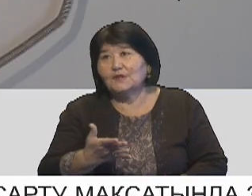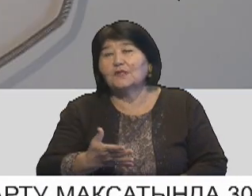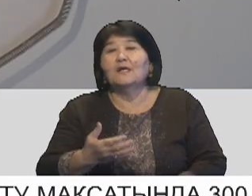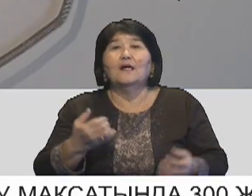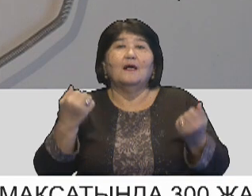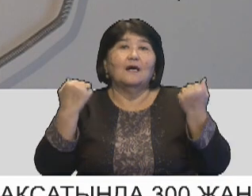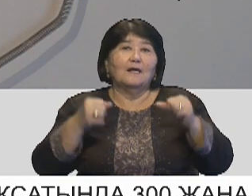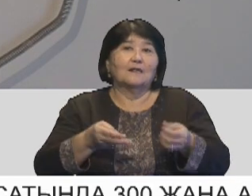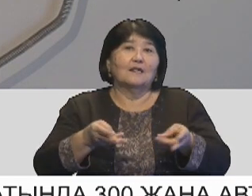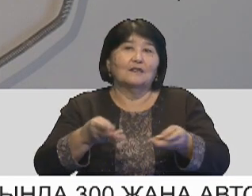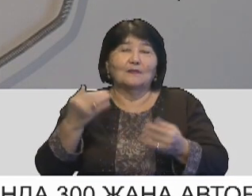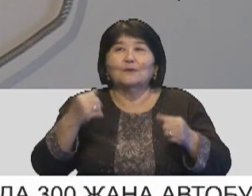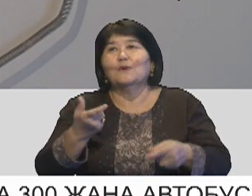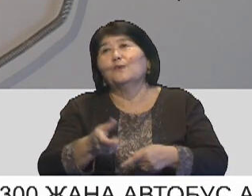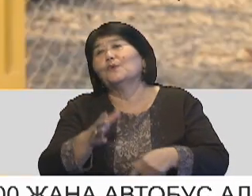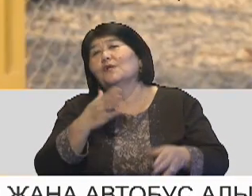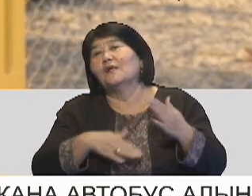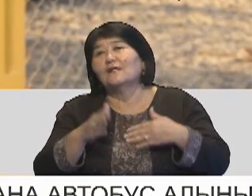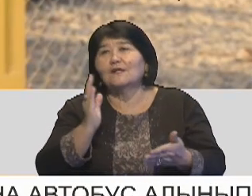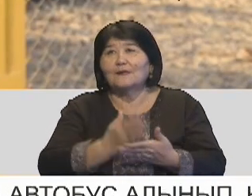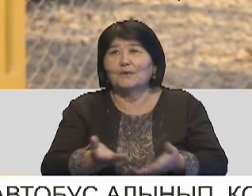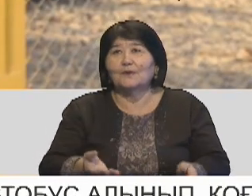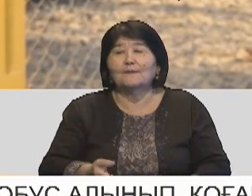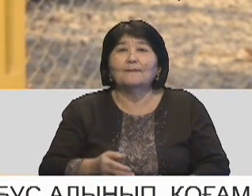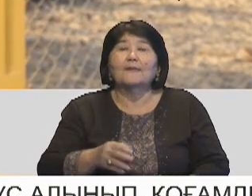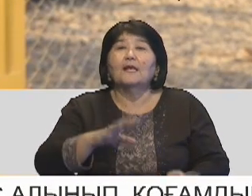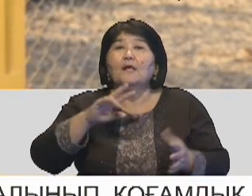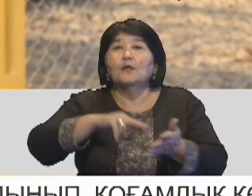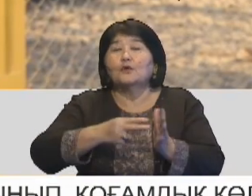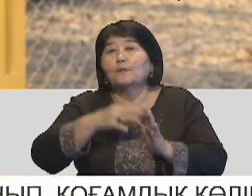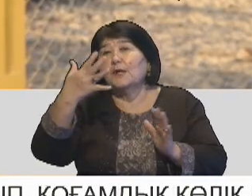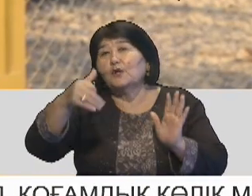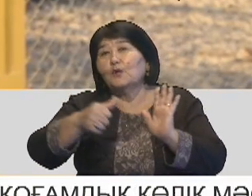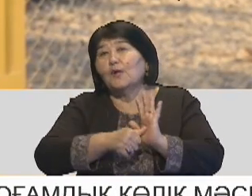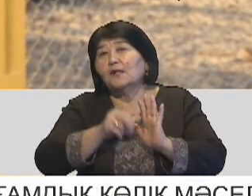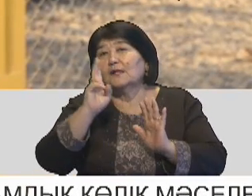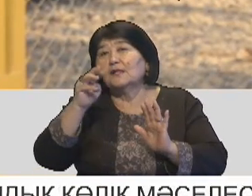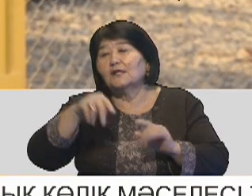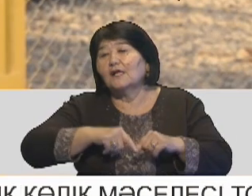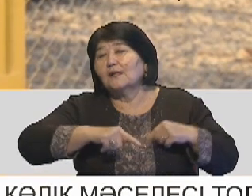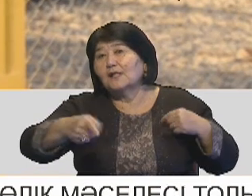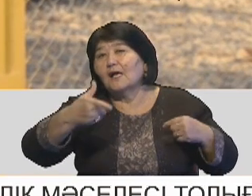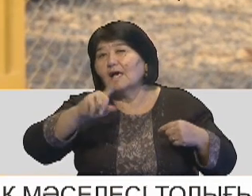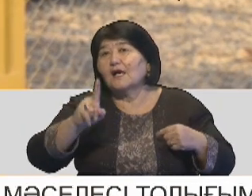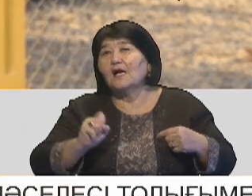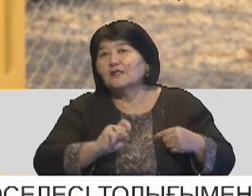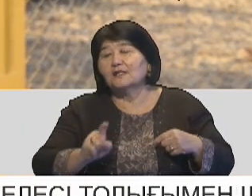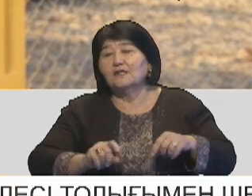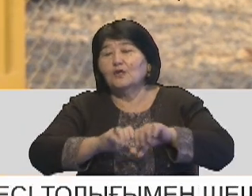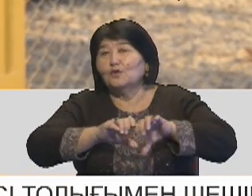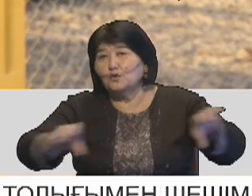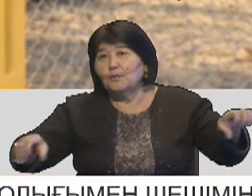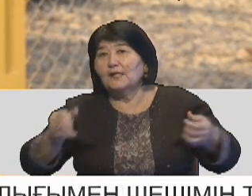барлығынан құтылып, соған өте риза болып тұрмыз. Жоба бойынша 56 шақырымнан астам газ құбырлары тартылды. Сонымен